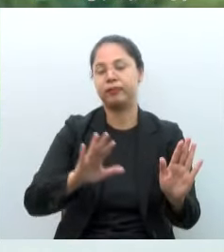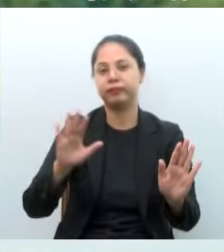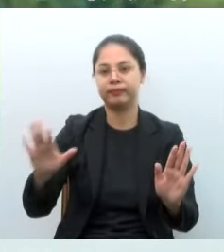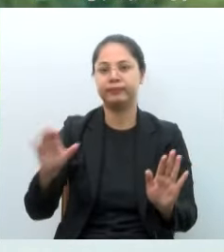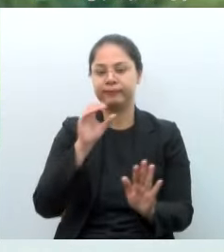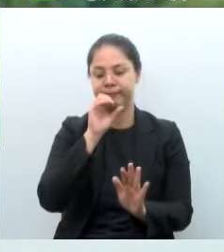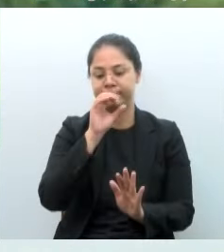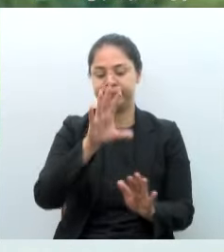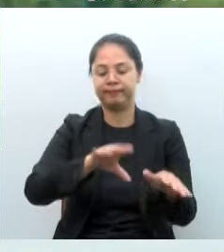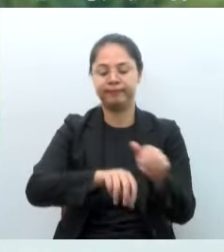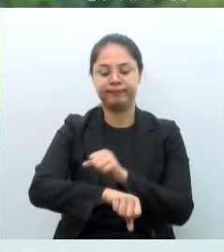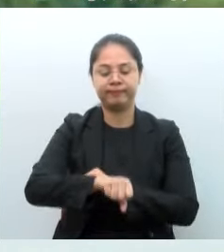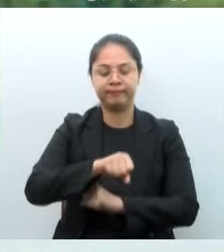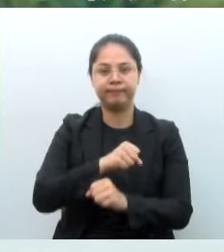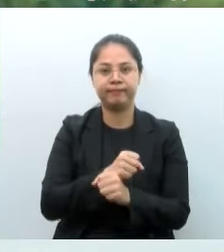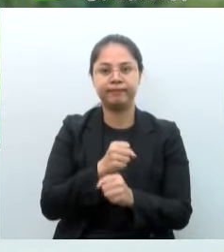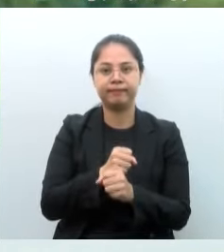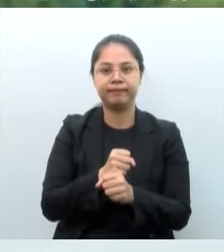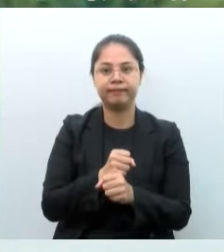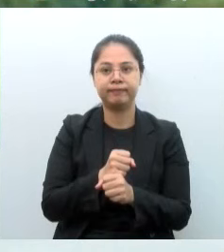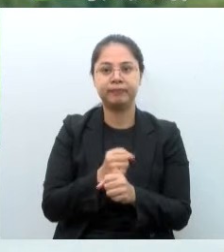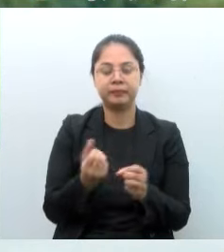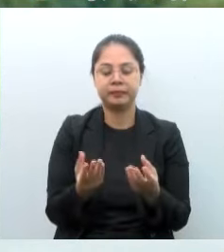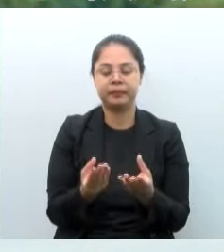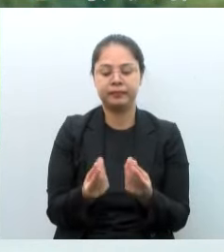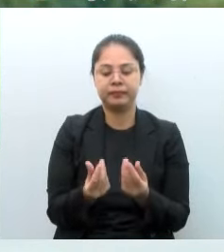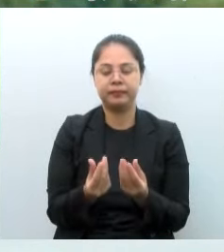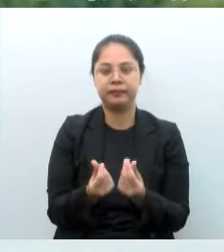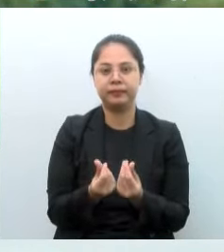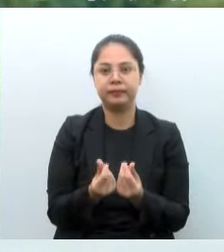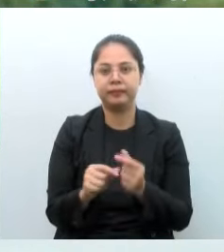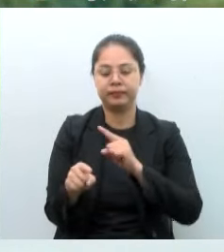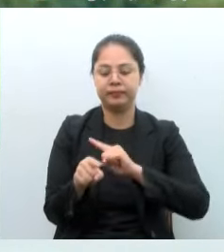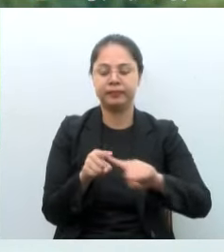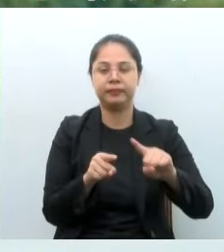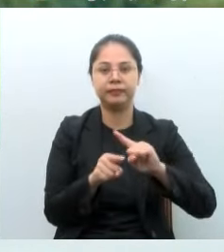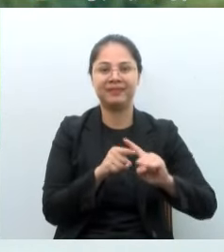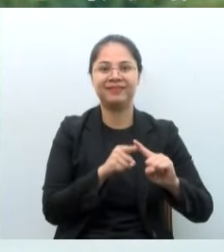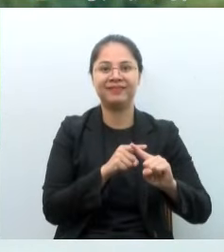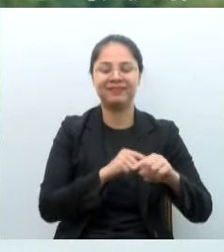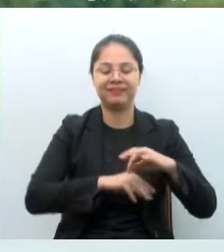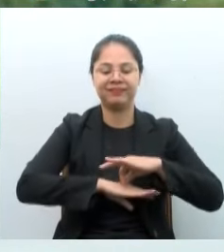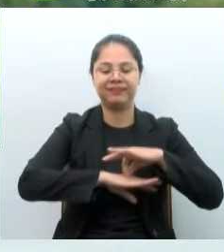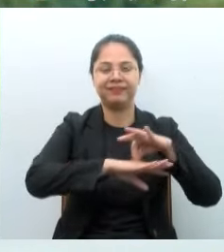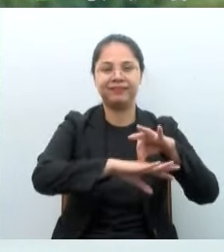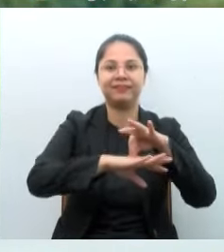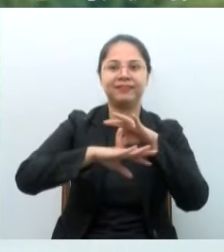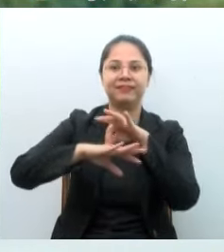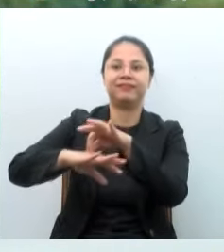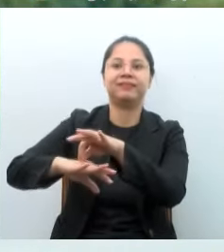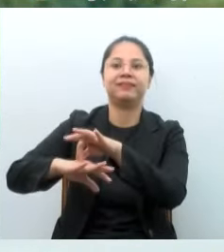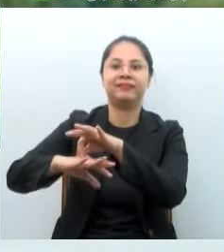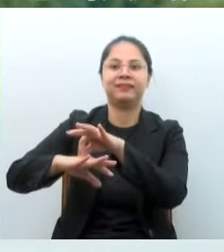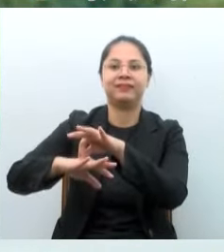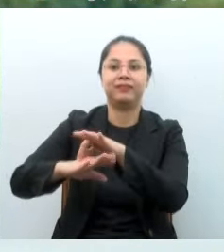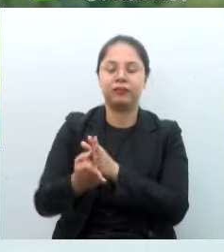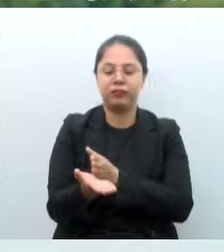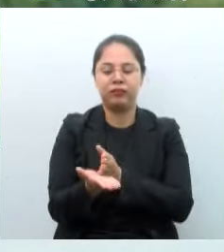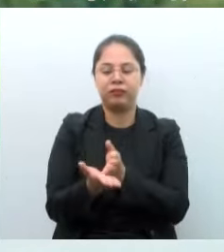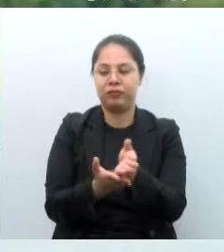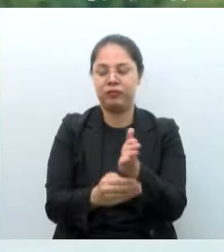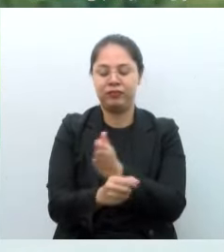งแนวปฏิบัติไปว่าให้แต่ละสำนักงานเขตพื้นที่ได้จัดสรรตำแหน่งธุรการให้กับโรงเรีย